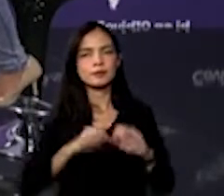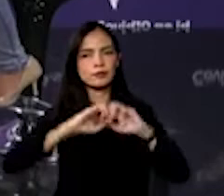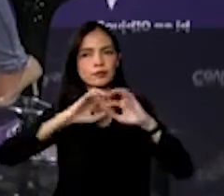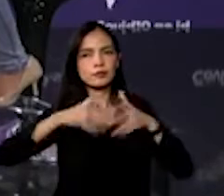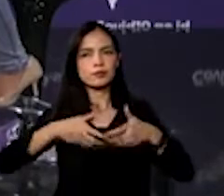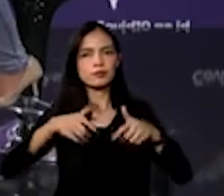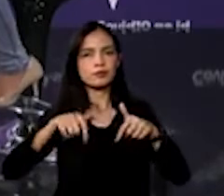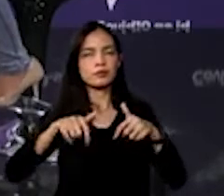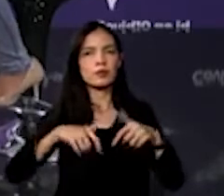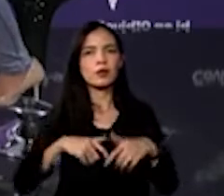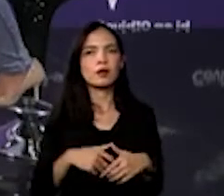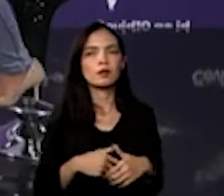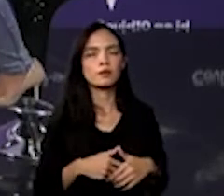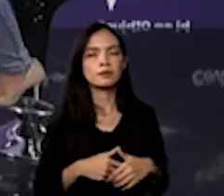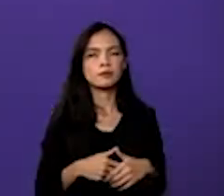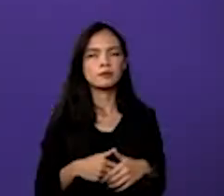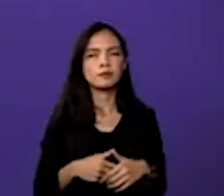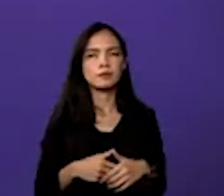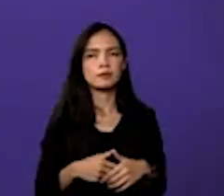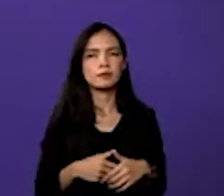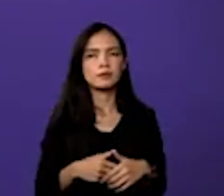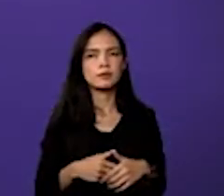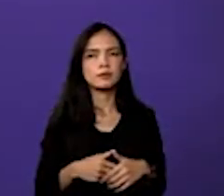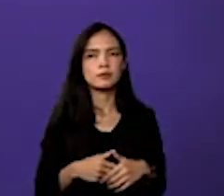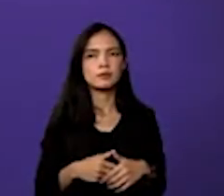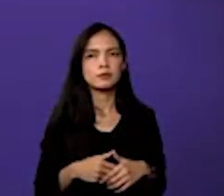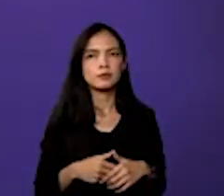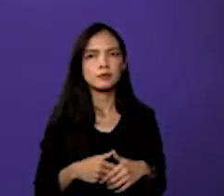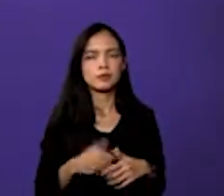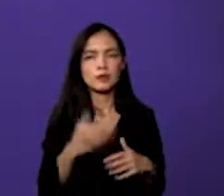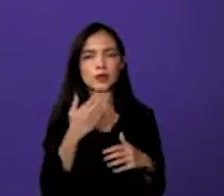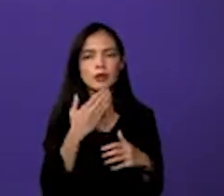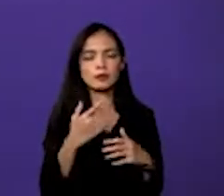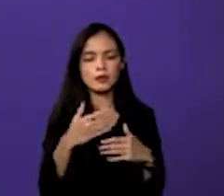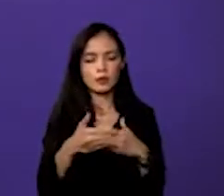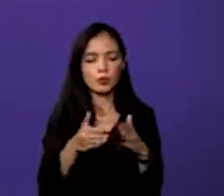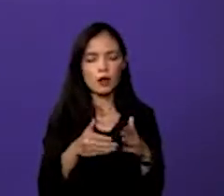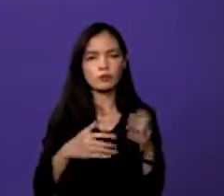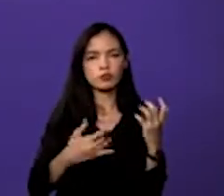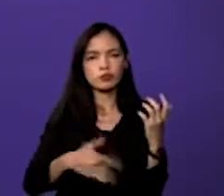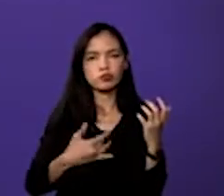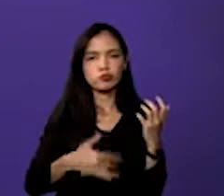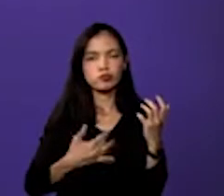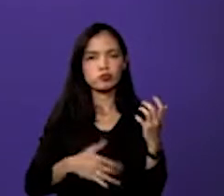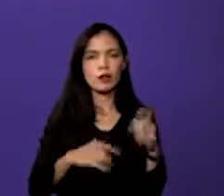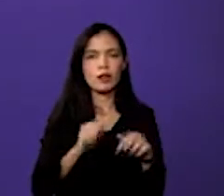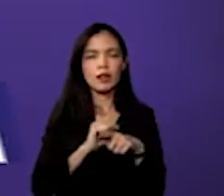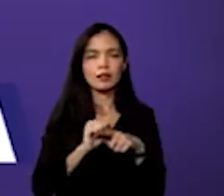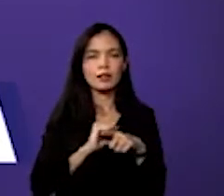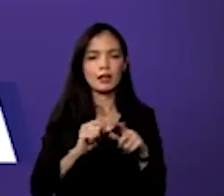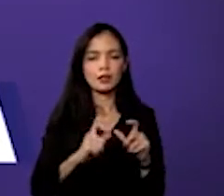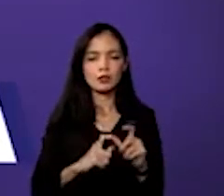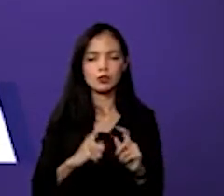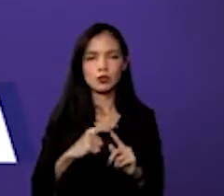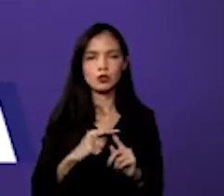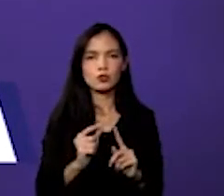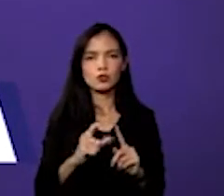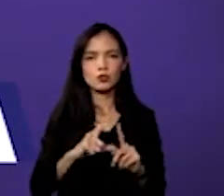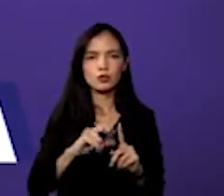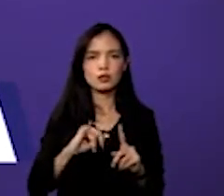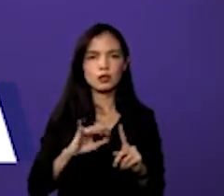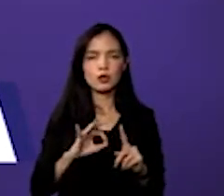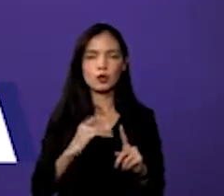eh Kebanyakan yang saya lakuin tuh pasti di studio dan di studio itu saya tetap aja tetap